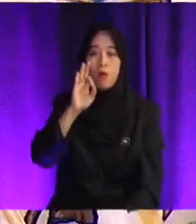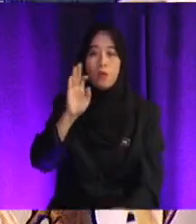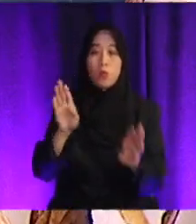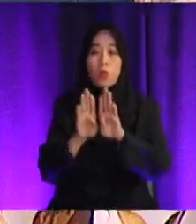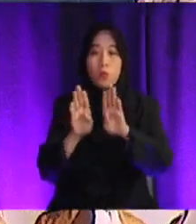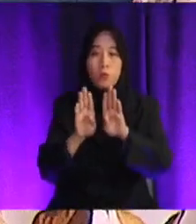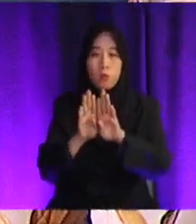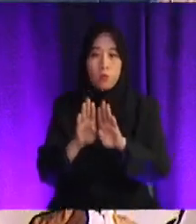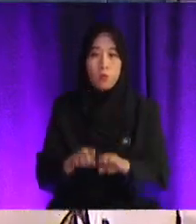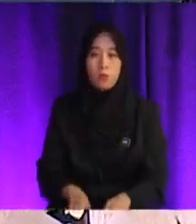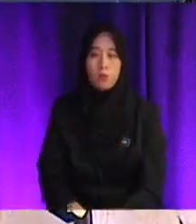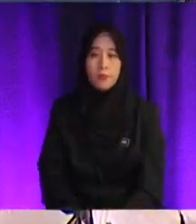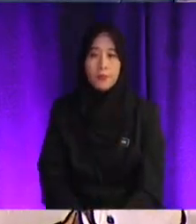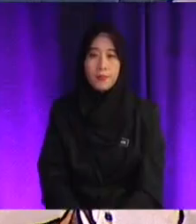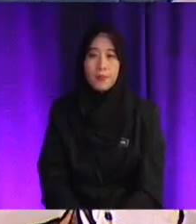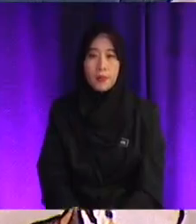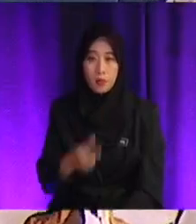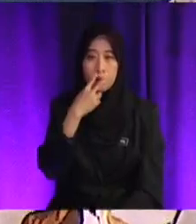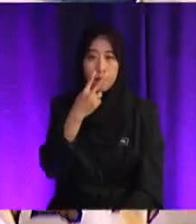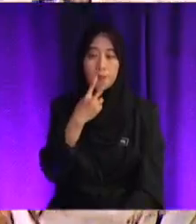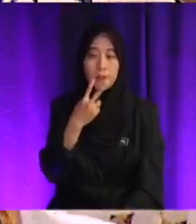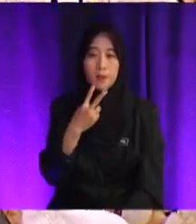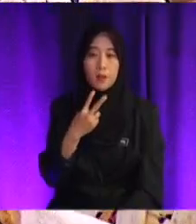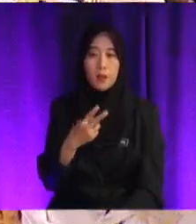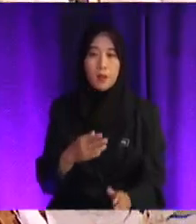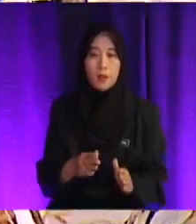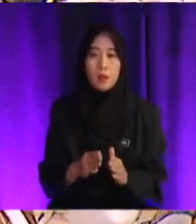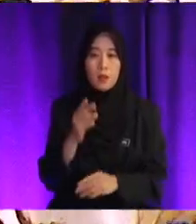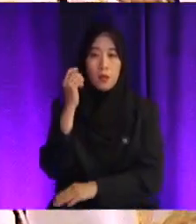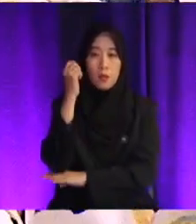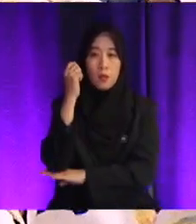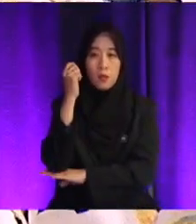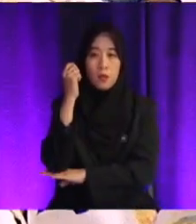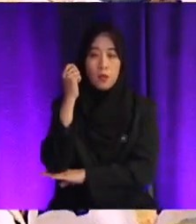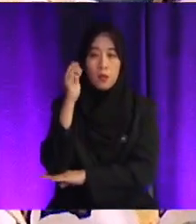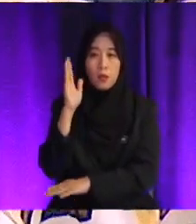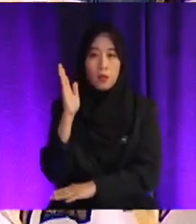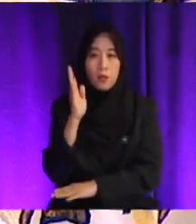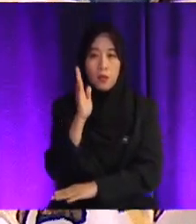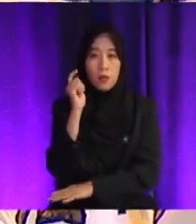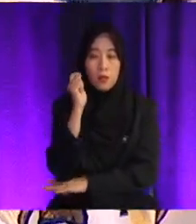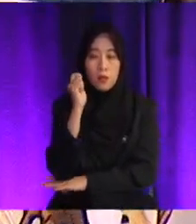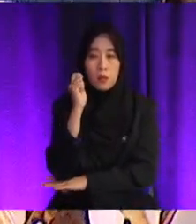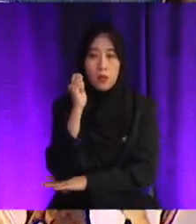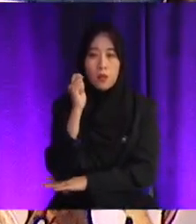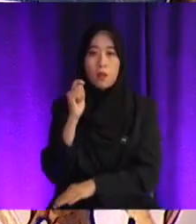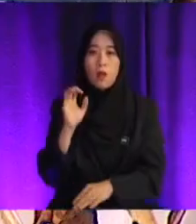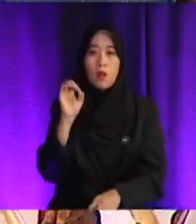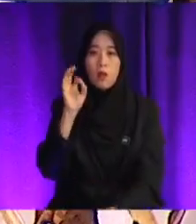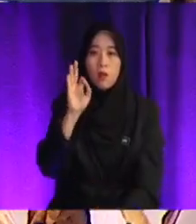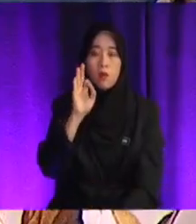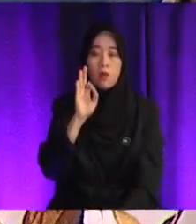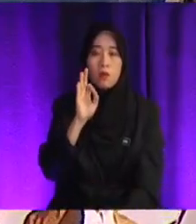ke? Nampak mungkin cikgu boleh tegakkan sedikit cikgu. Okey, so baik. Dah off kat situ yang cikgu tunjuk tu.